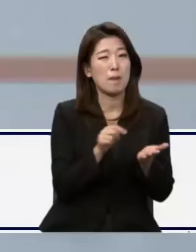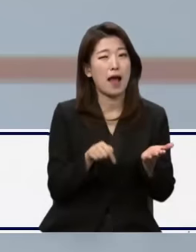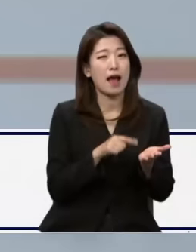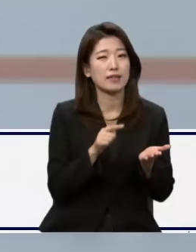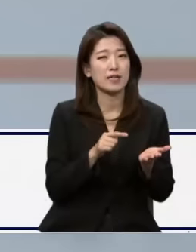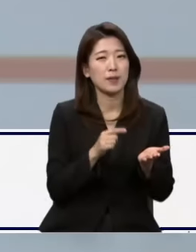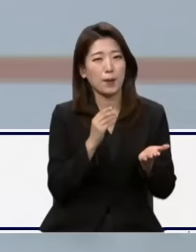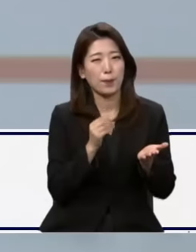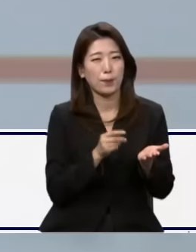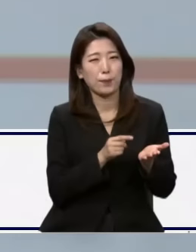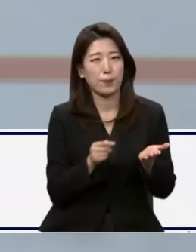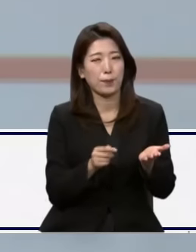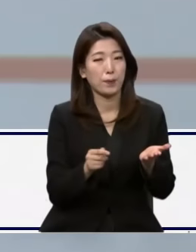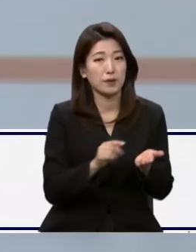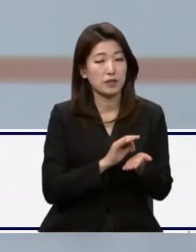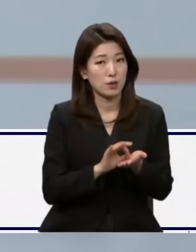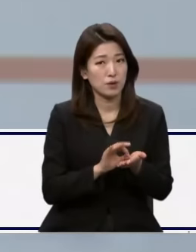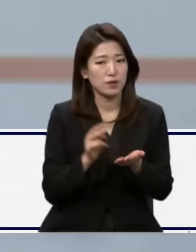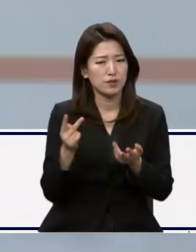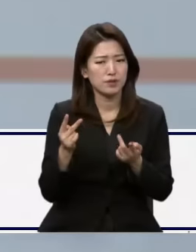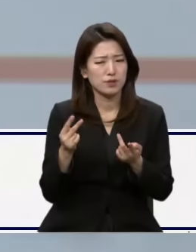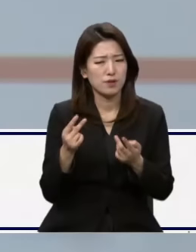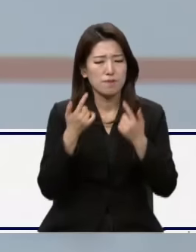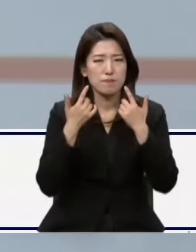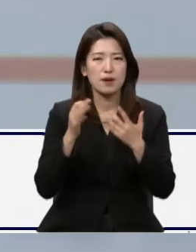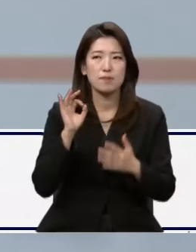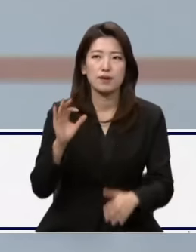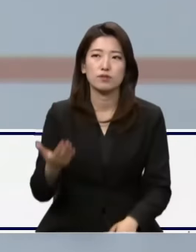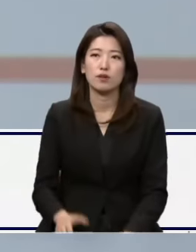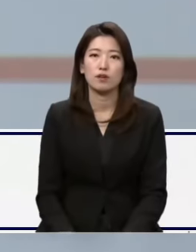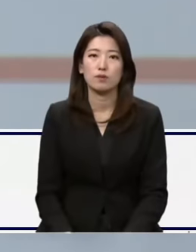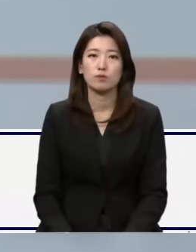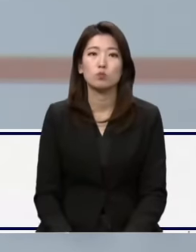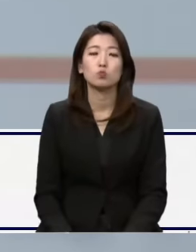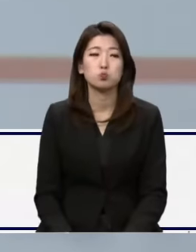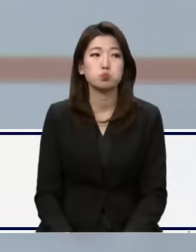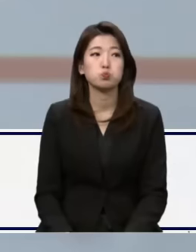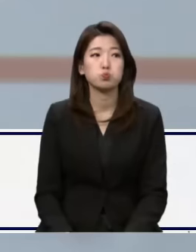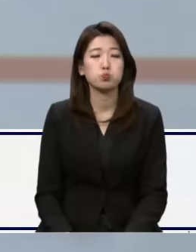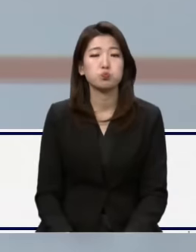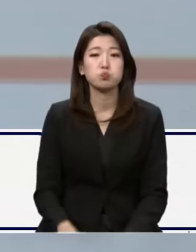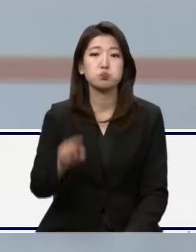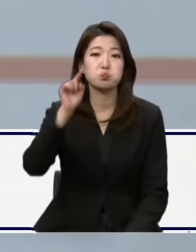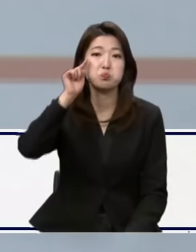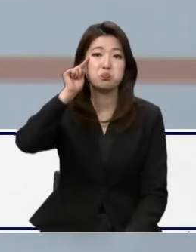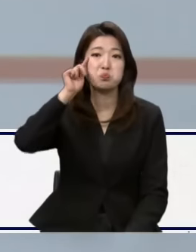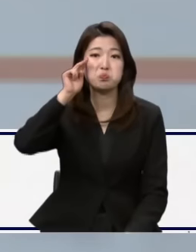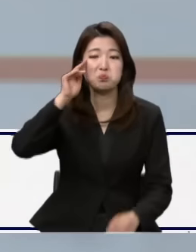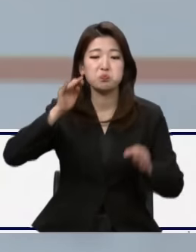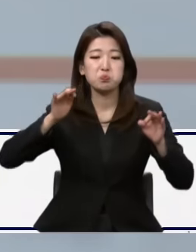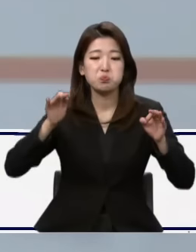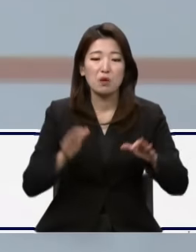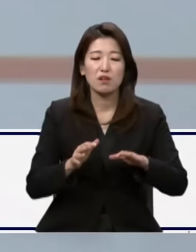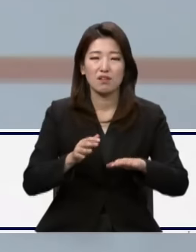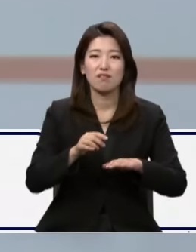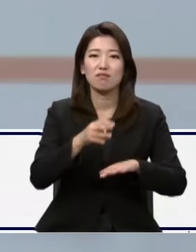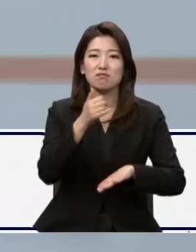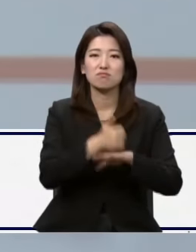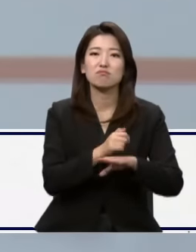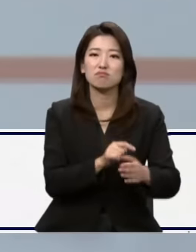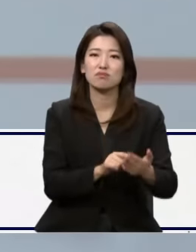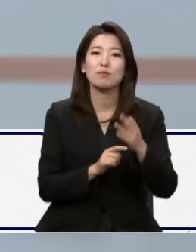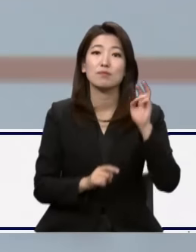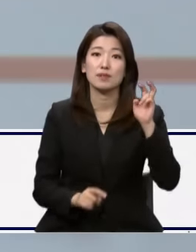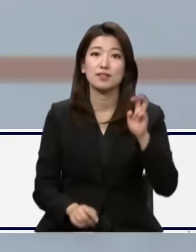것이 전제가 될 것으로 보이고요 그 기간이 그렇게 오래 걸 걸릴 것 같다고 보진 않기 때문에 라고 한다면 뭐